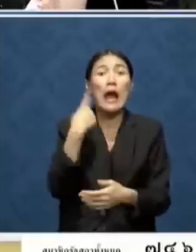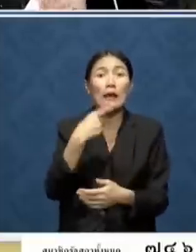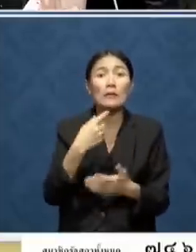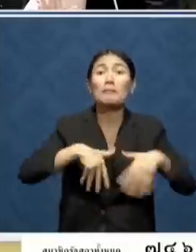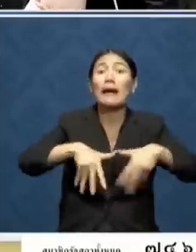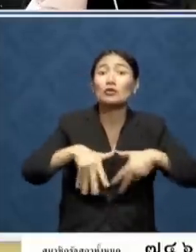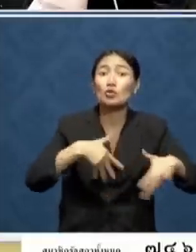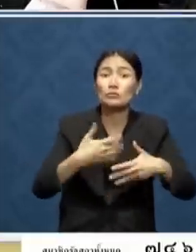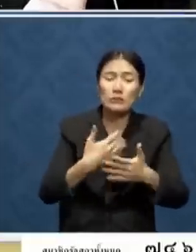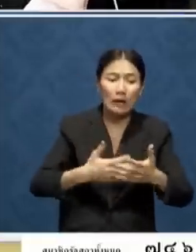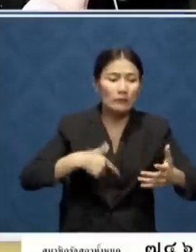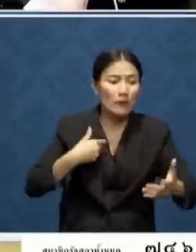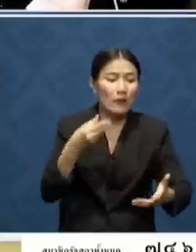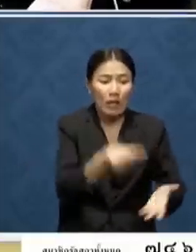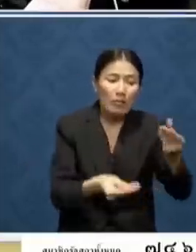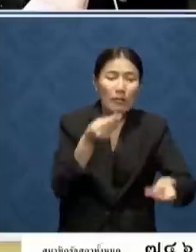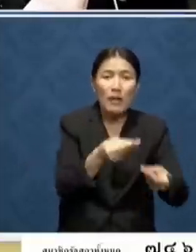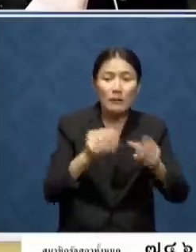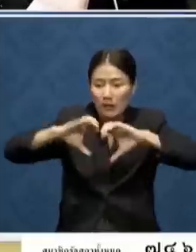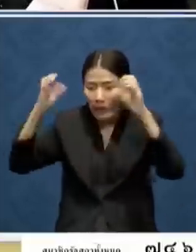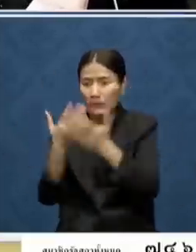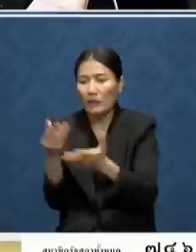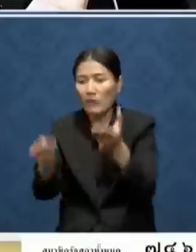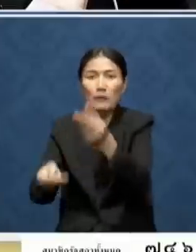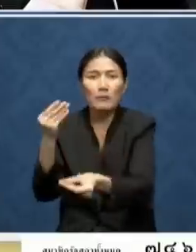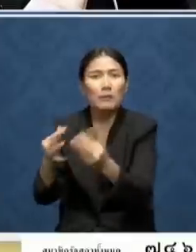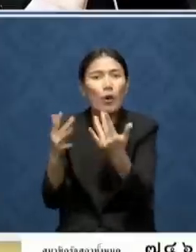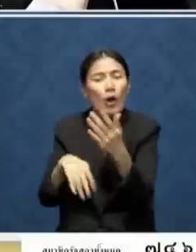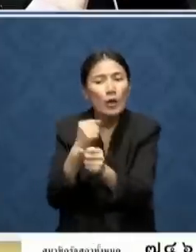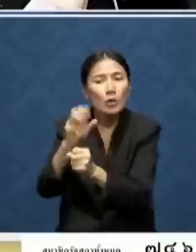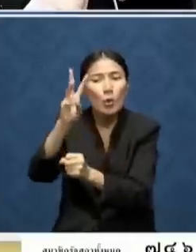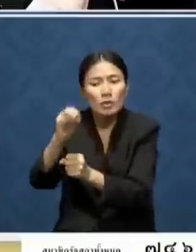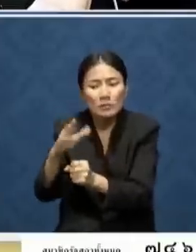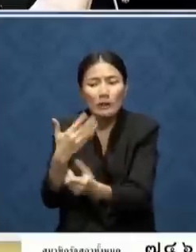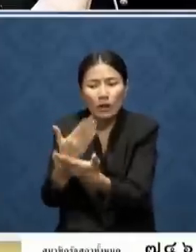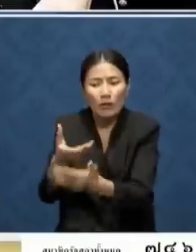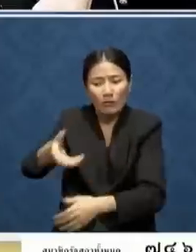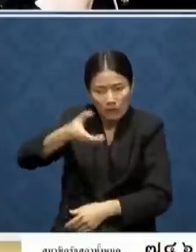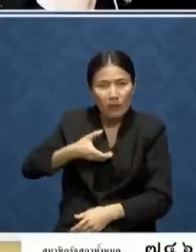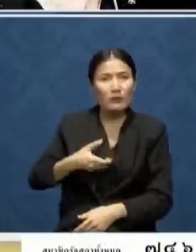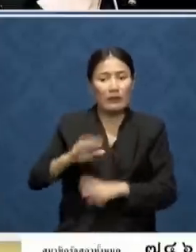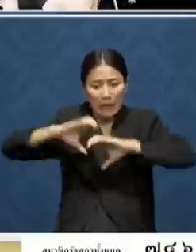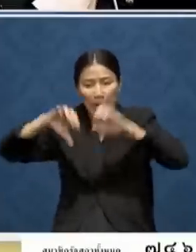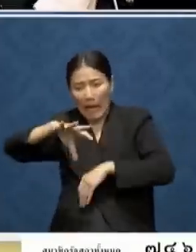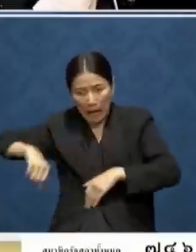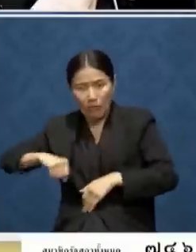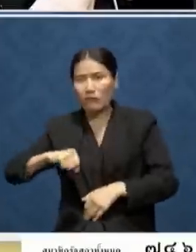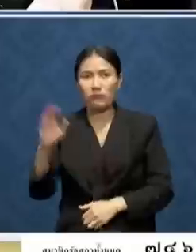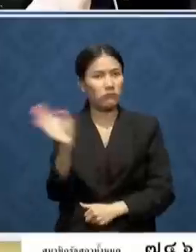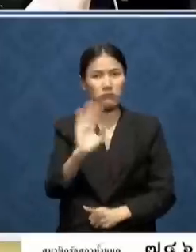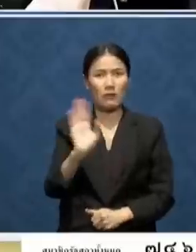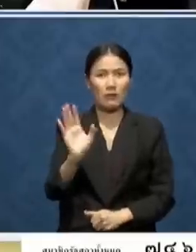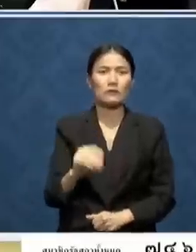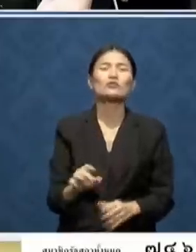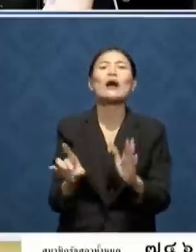ตนแล้วก็ข้าราชการแล้วก็ตั้งความหวังว่าว่าจะได้ใช้ในเวลาเกษียณไม่ควรที่จะมาใช้แบบนี้ค่ะเหลือทางเลือกสุดท้ายค่ะกู้